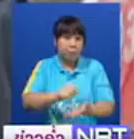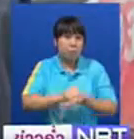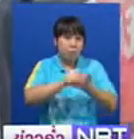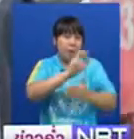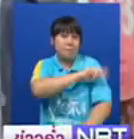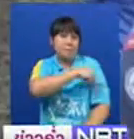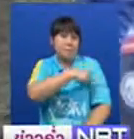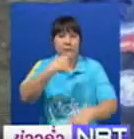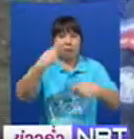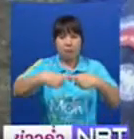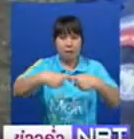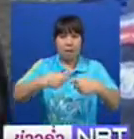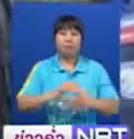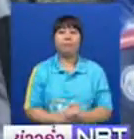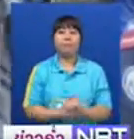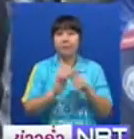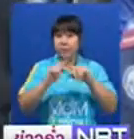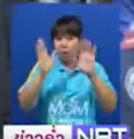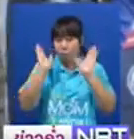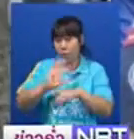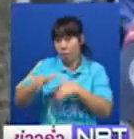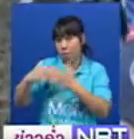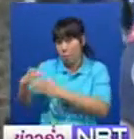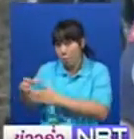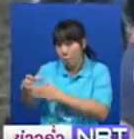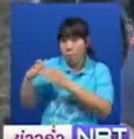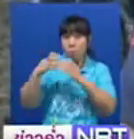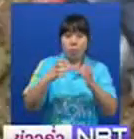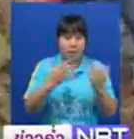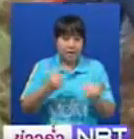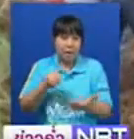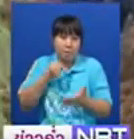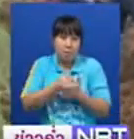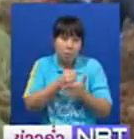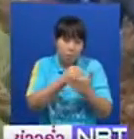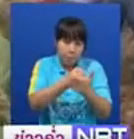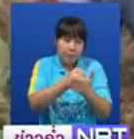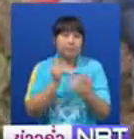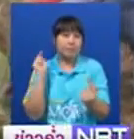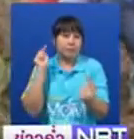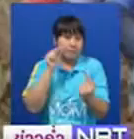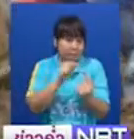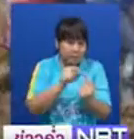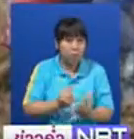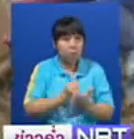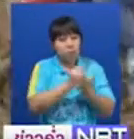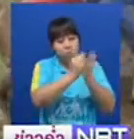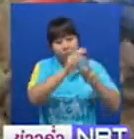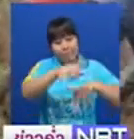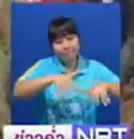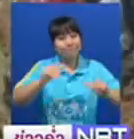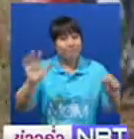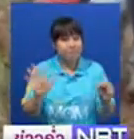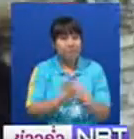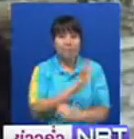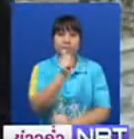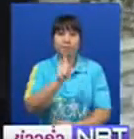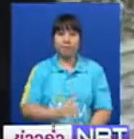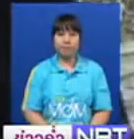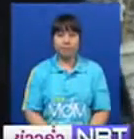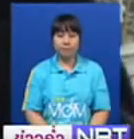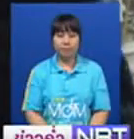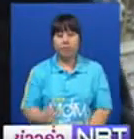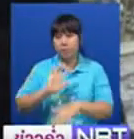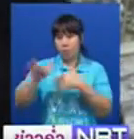ได้ยากขึ้นแต่ทุกคนที่เดินทางมาครั้งนี้ต่างมุ่งมั่นที่จะเข้ามาให้การช่วยเหลือชาวบ้านอย่างเต็มที ่ทุกค